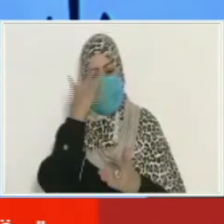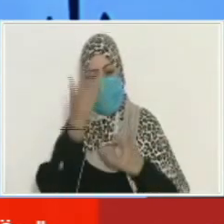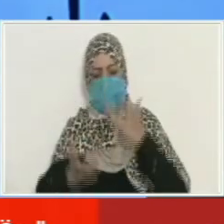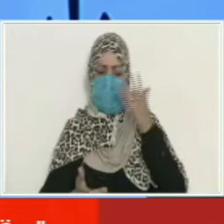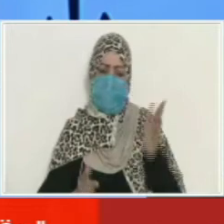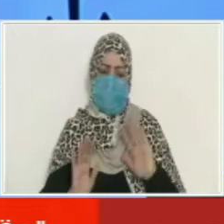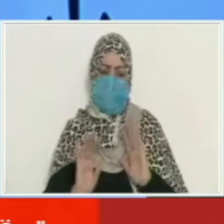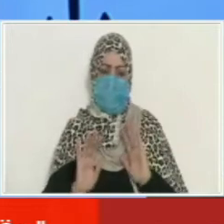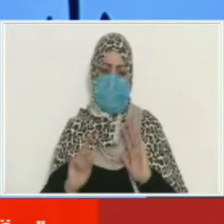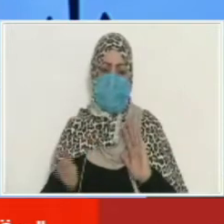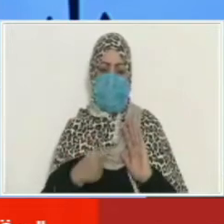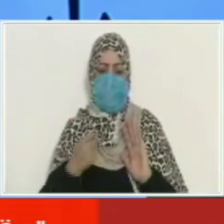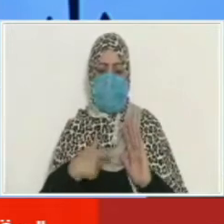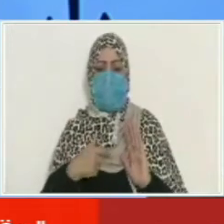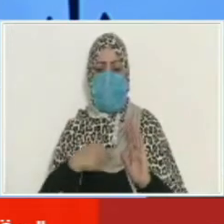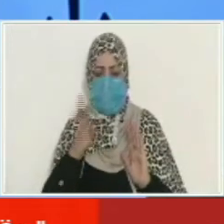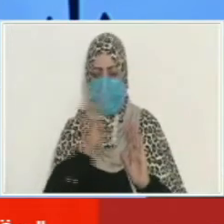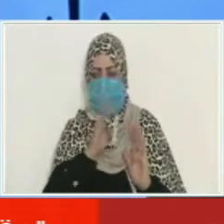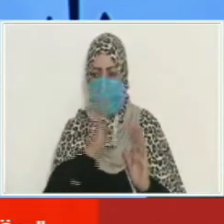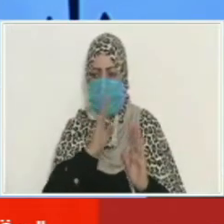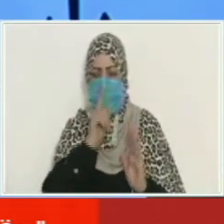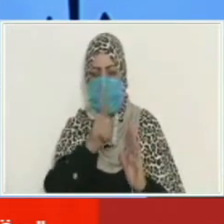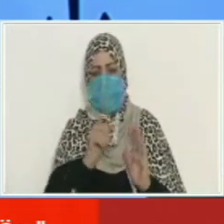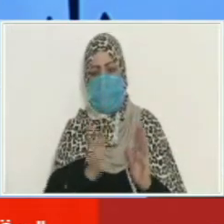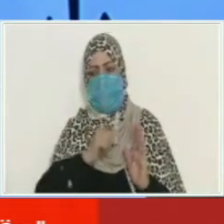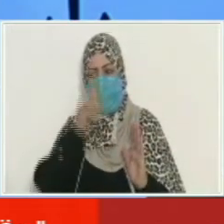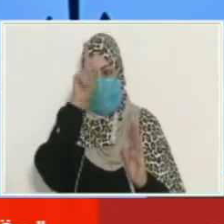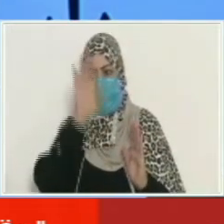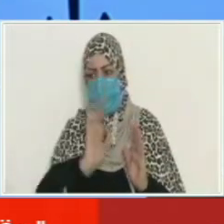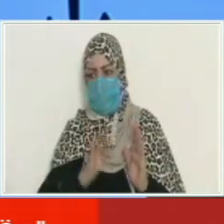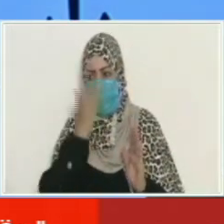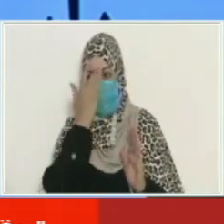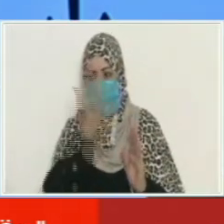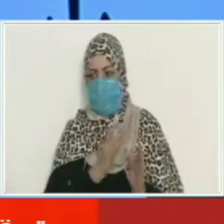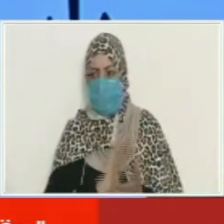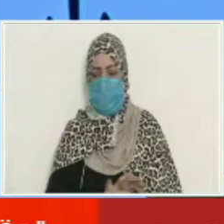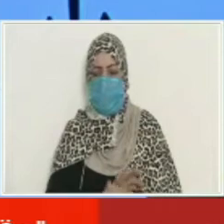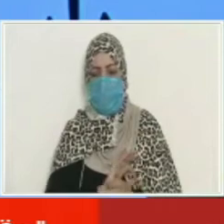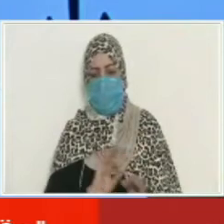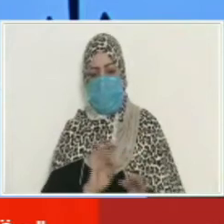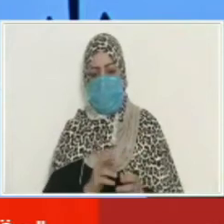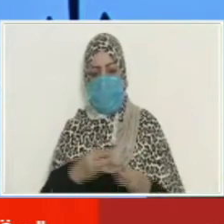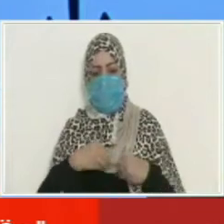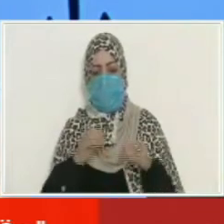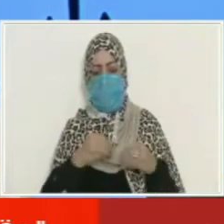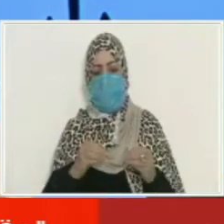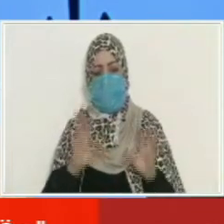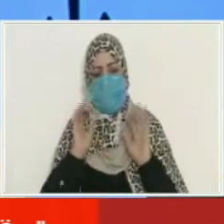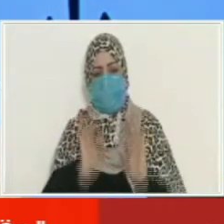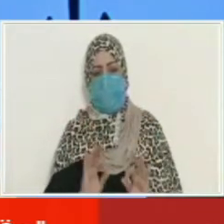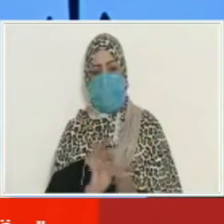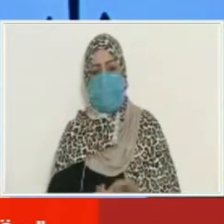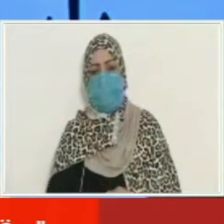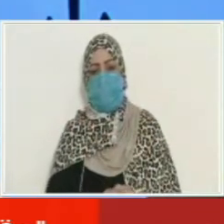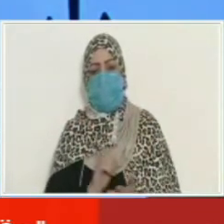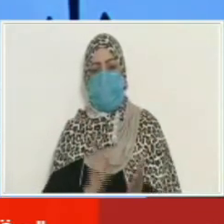وكذا، فالله أعلم بحقيقة الحال، لكن المسألة كما ذكرت يعني الهبة إذا اشترط